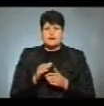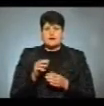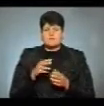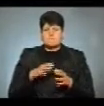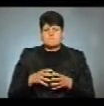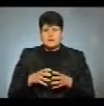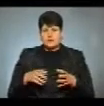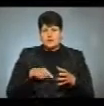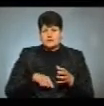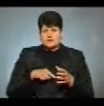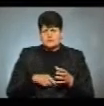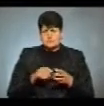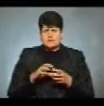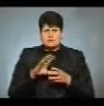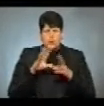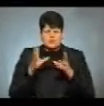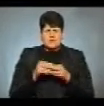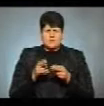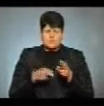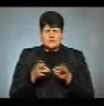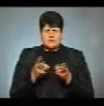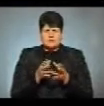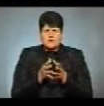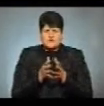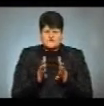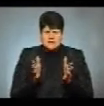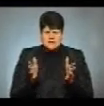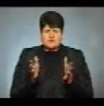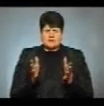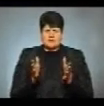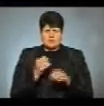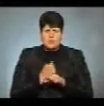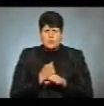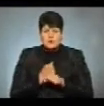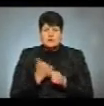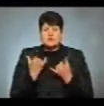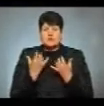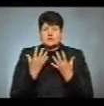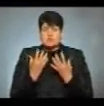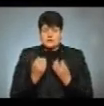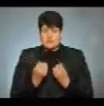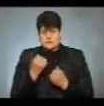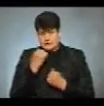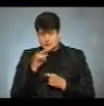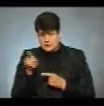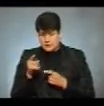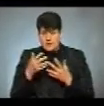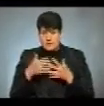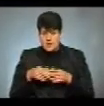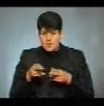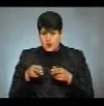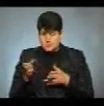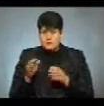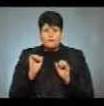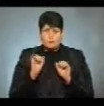Раніше це була досить така об'ємна операція, це треба було відкритим методом робити. А на сьогоднішній день, дякуючи таким апаратам, ми можемо